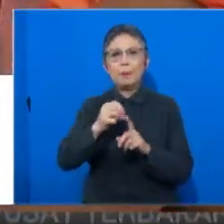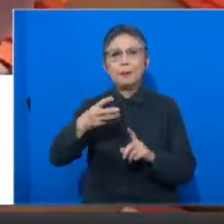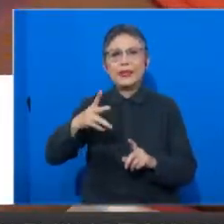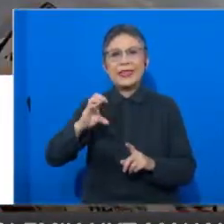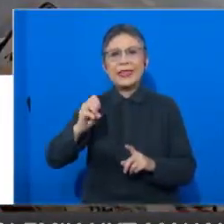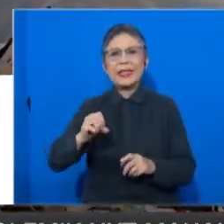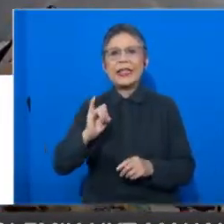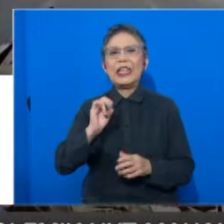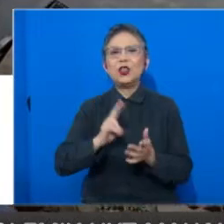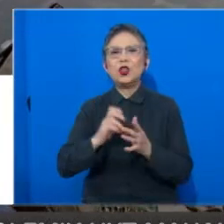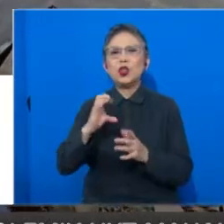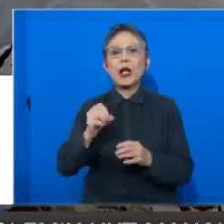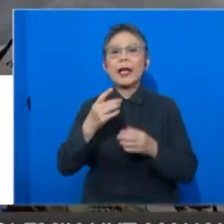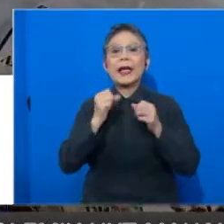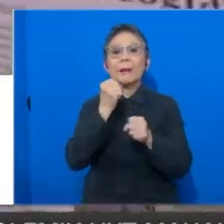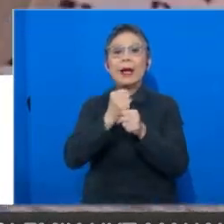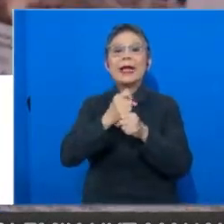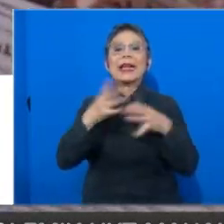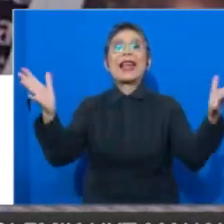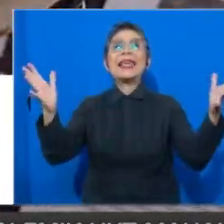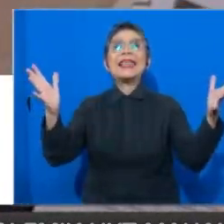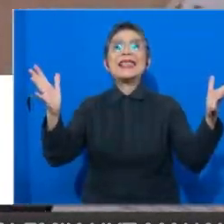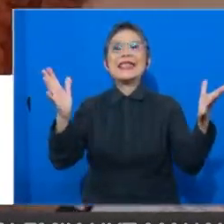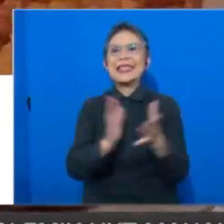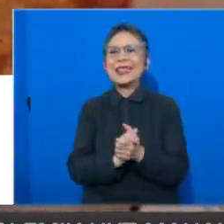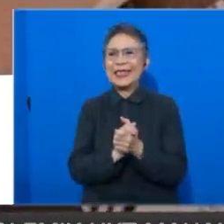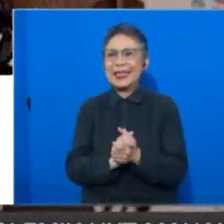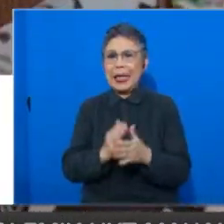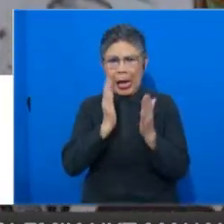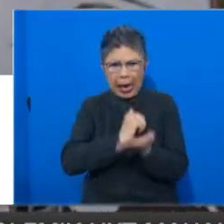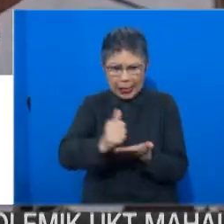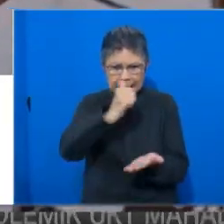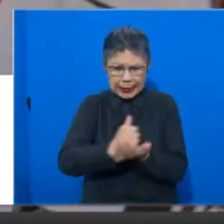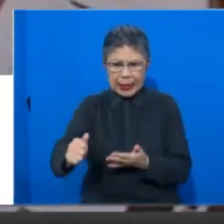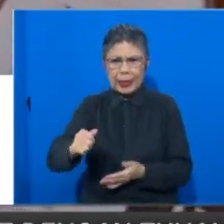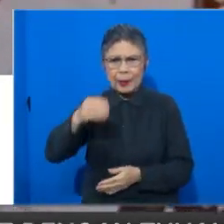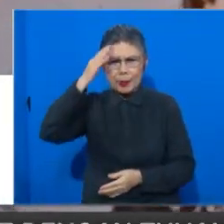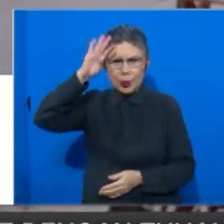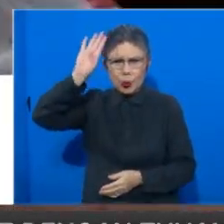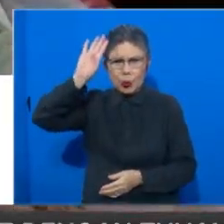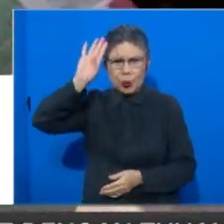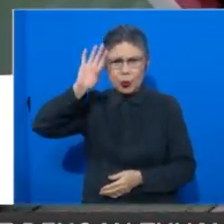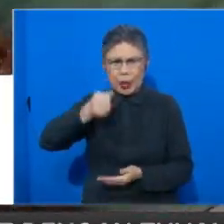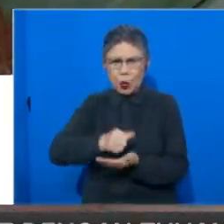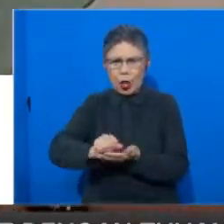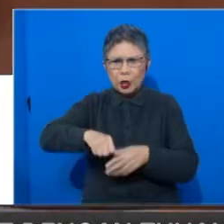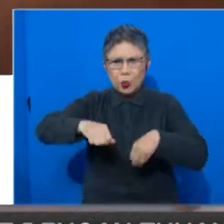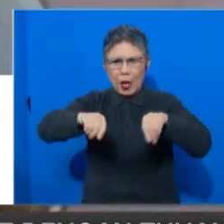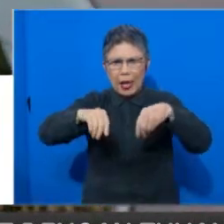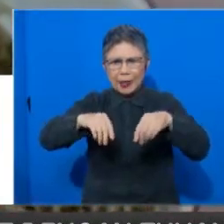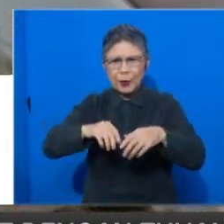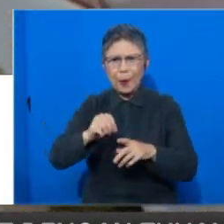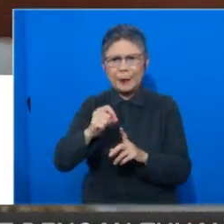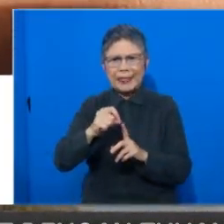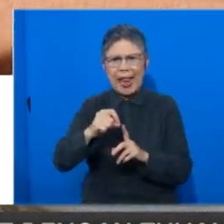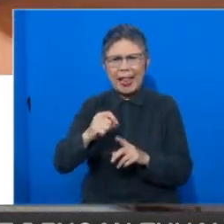gratis. Dalam festival ini, pengunjung bisa merasakan pecel khas Blitar dari puluhan pedagang pecel rumahan. Yang unik, dalam